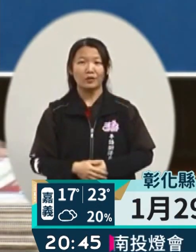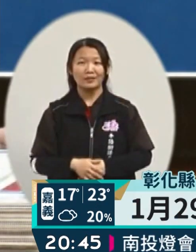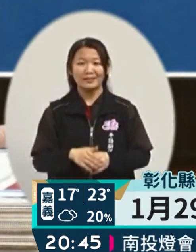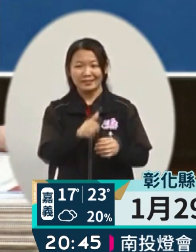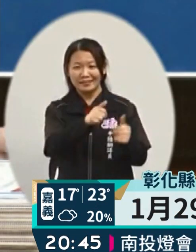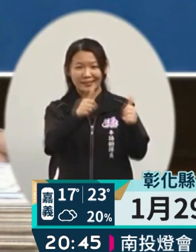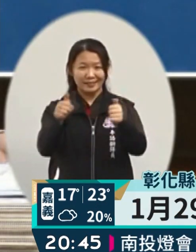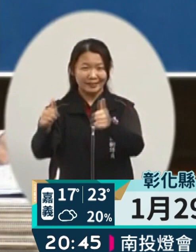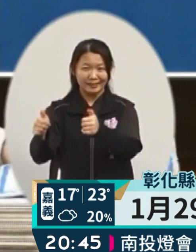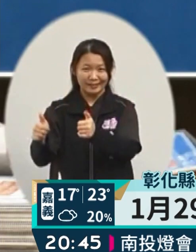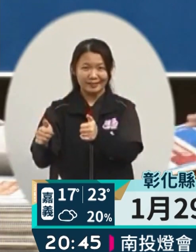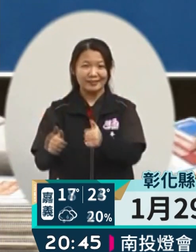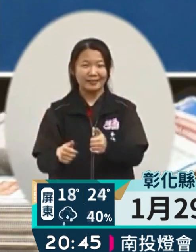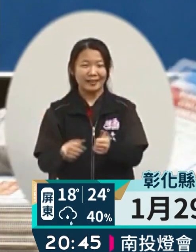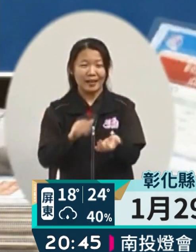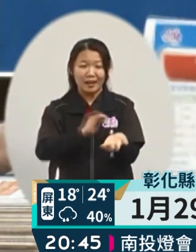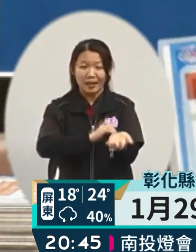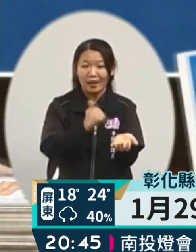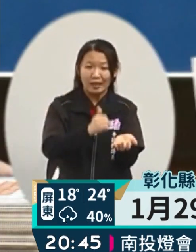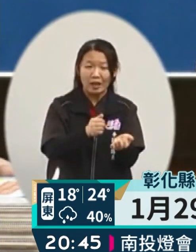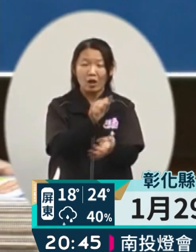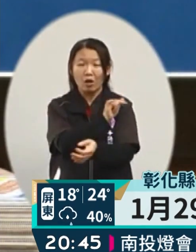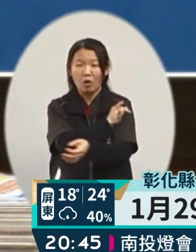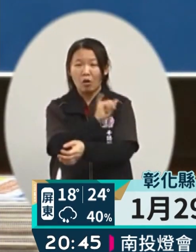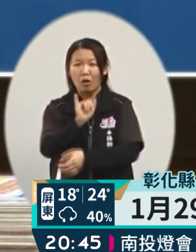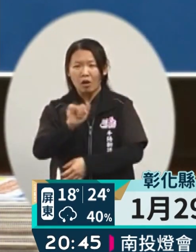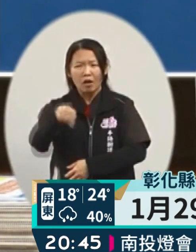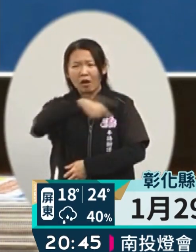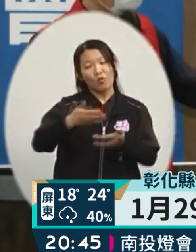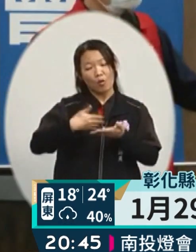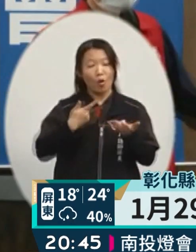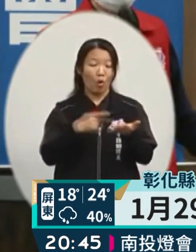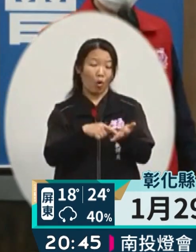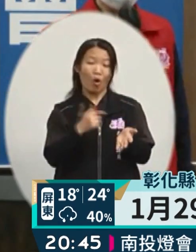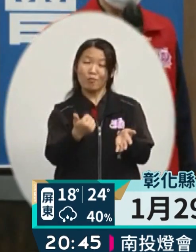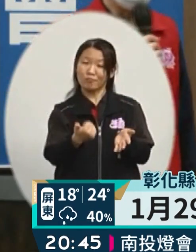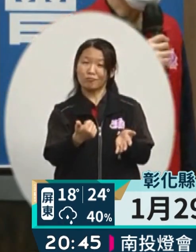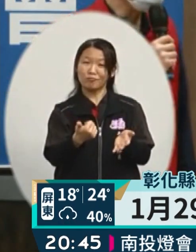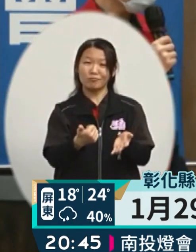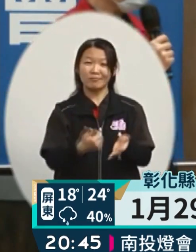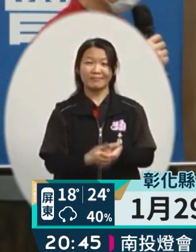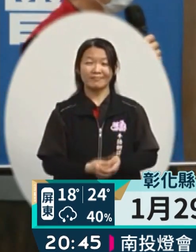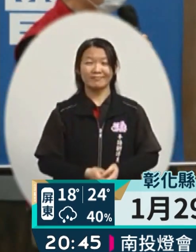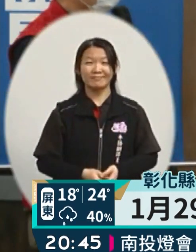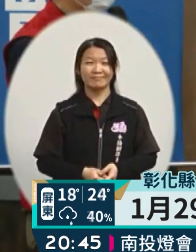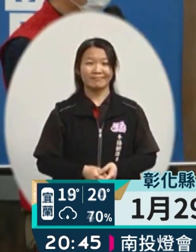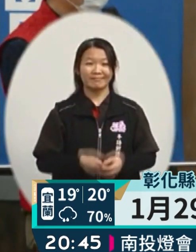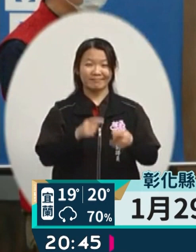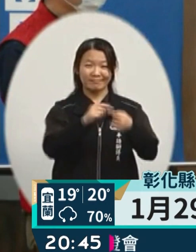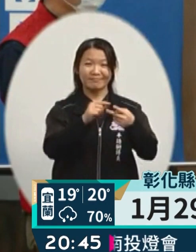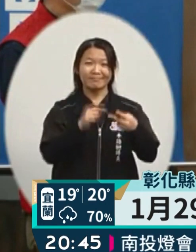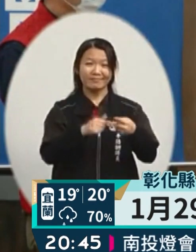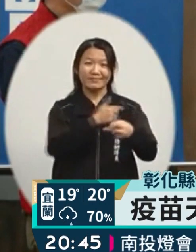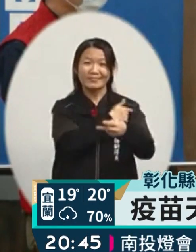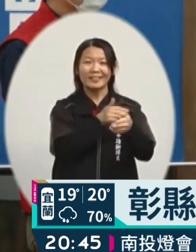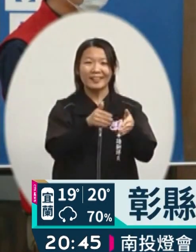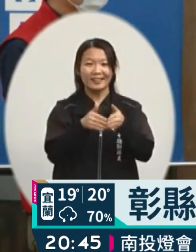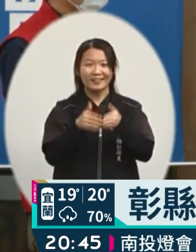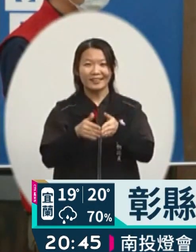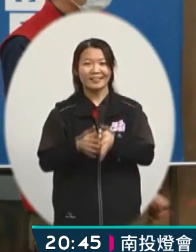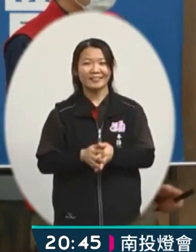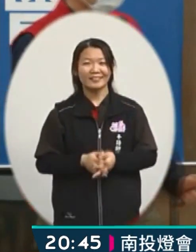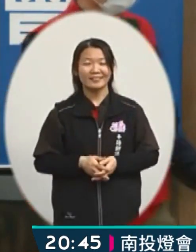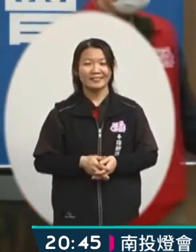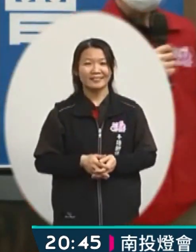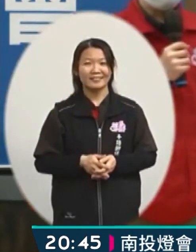总开838针哈，疫苗天天打得到。 彰化县严阵以待，除了打疫苗，也加强了日前设